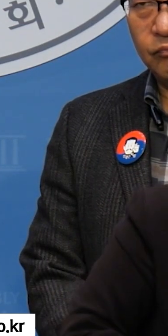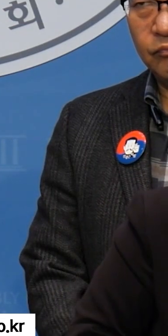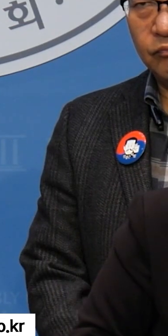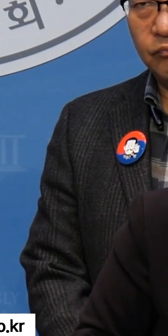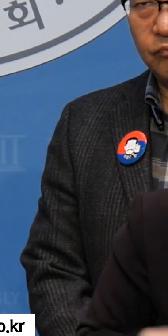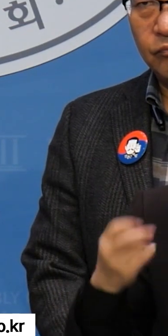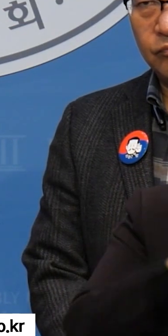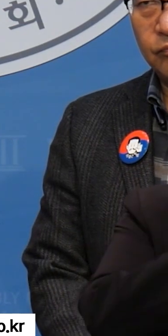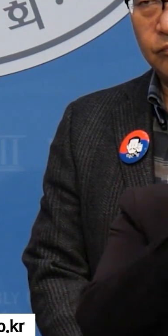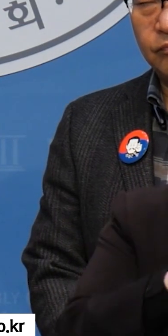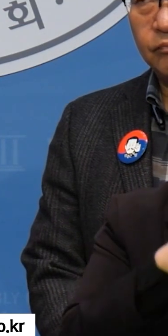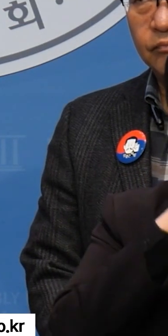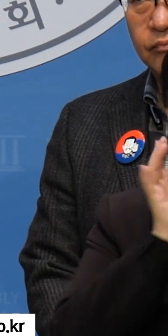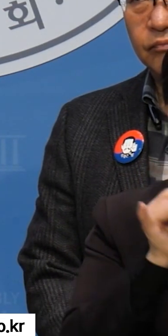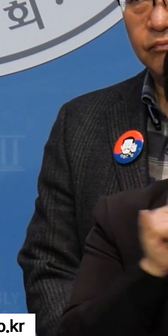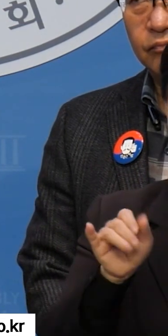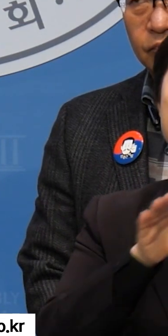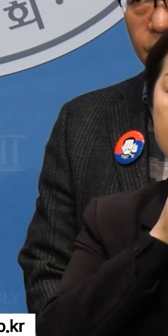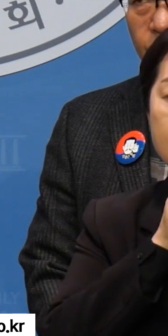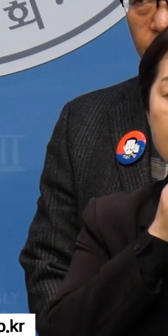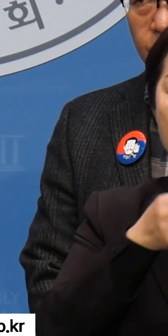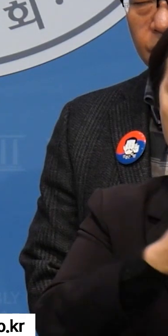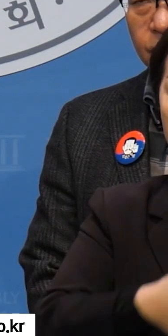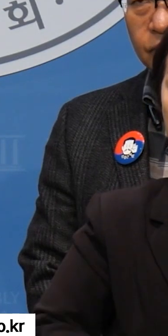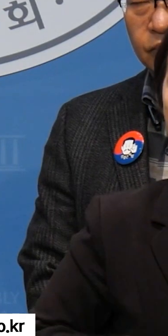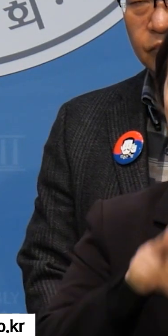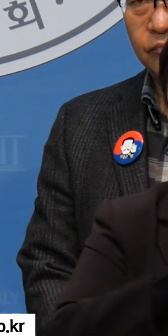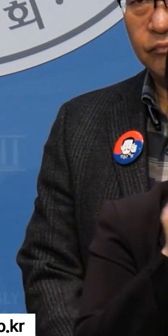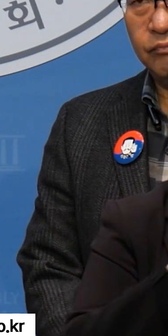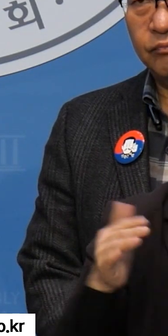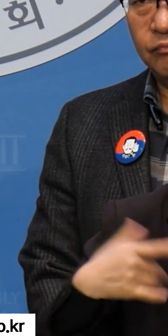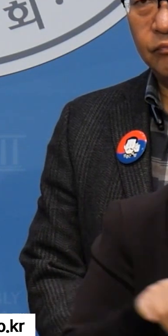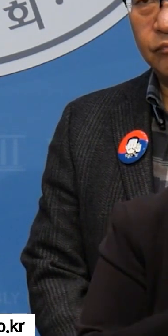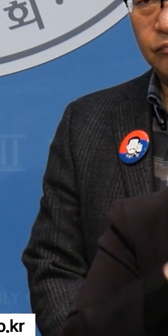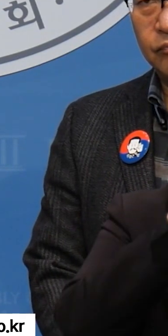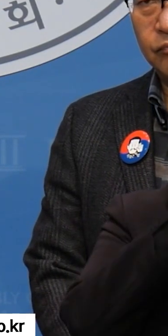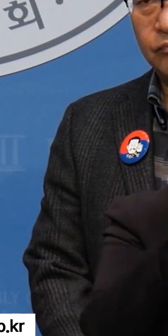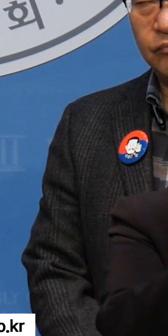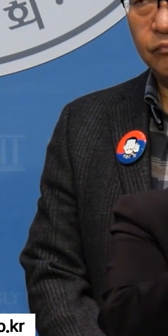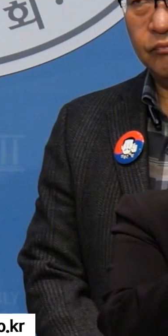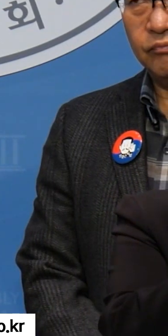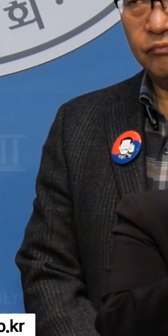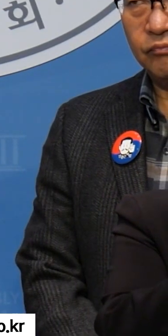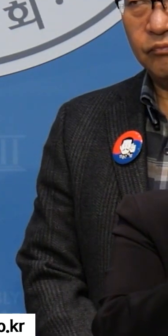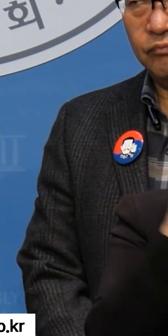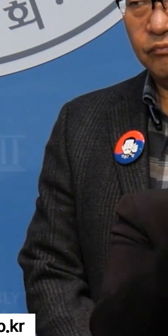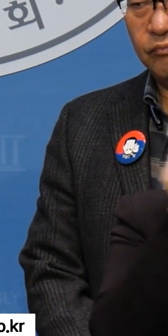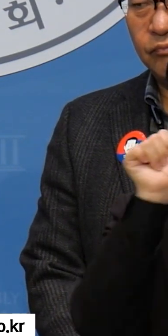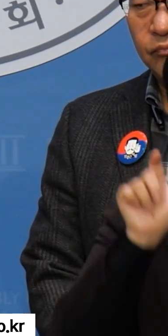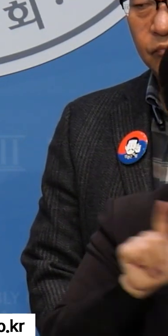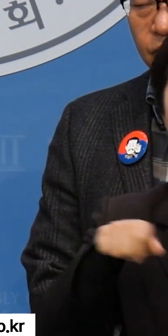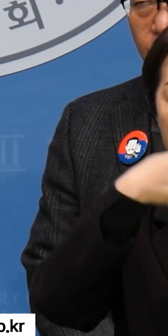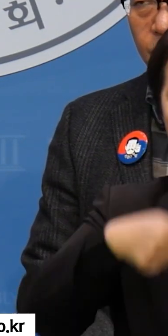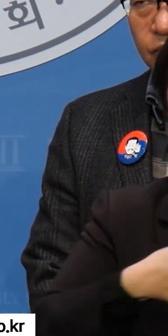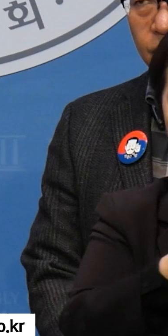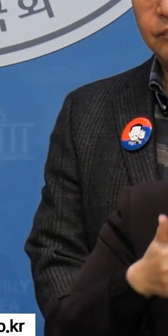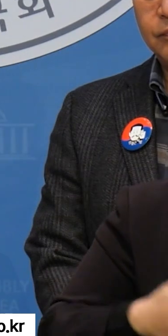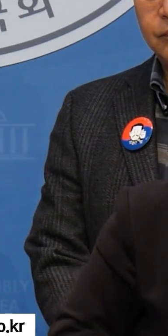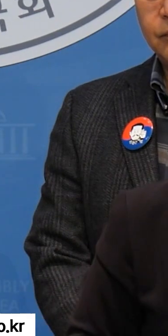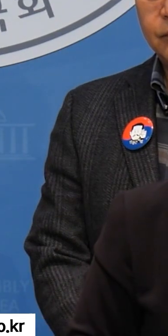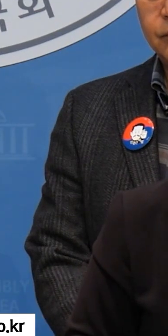그중에서 어르신들의 아주 실질적인 문제 해결을 위해서 경로당 주 5일 밥상부터 적극 추진하겠다는 말씀을